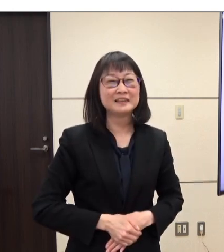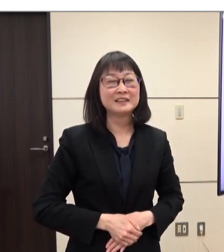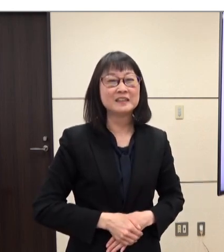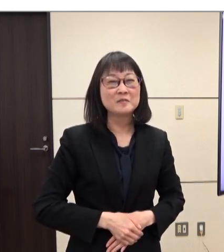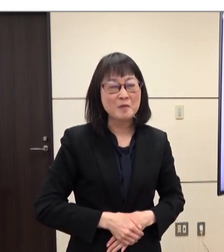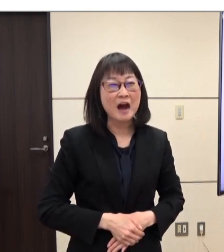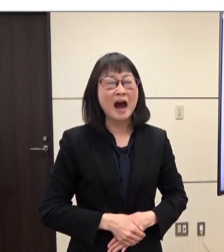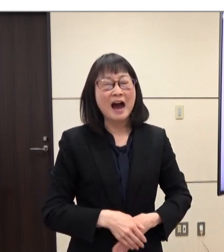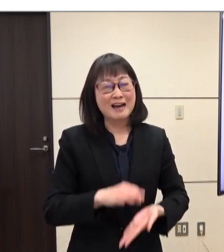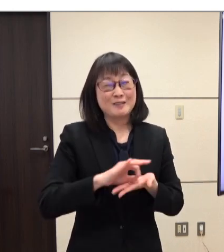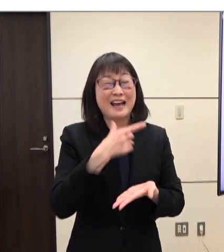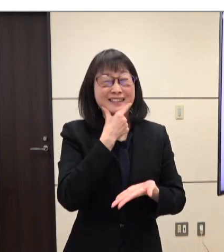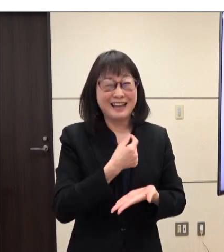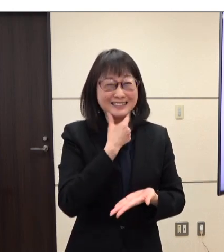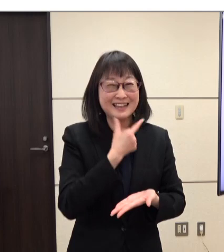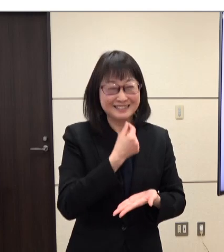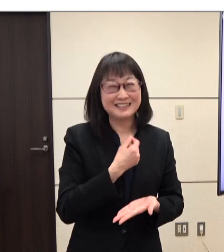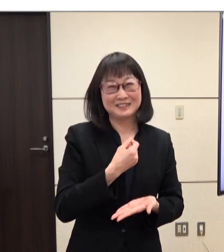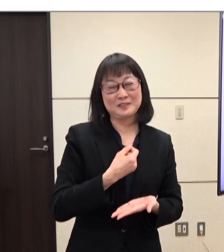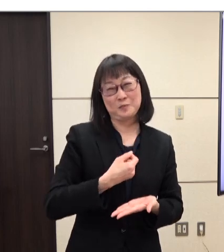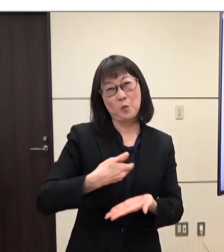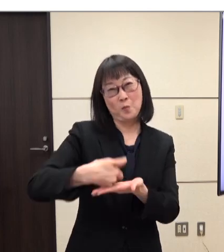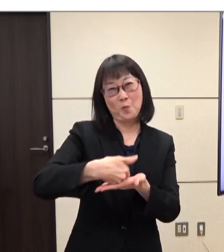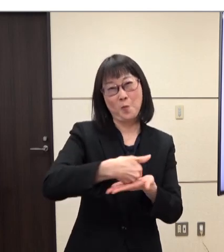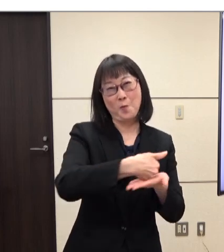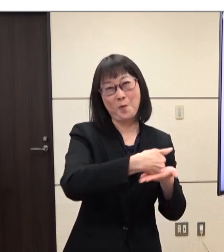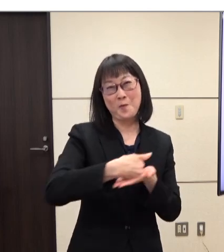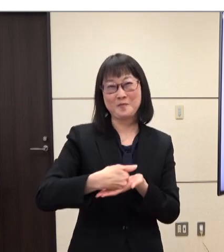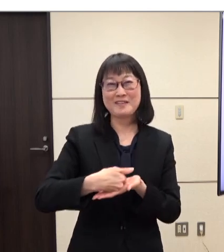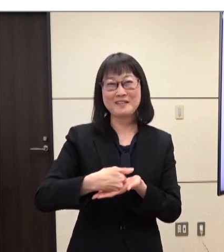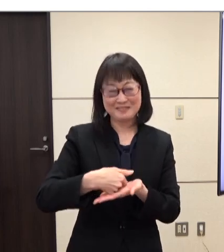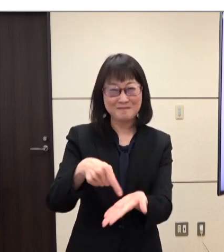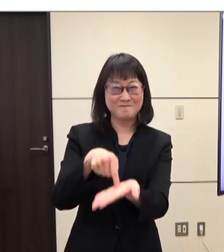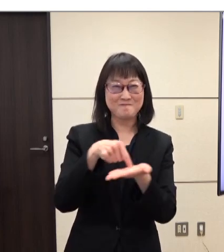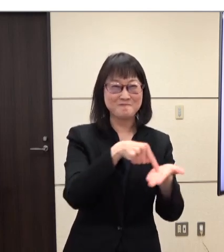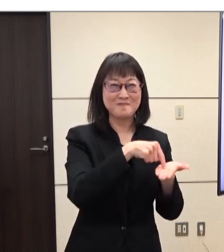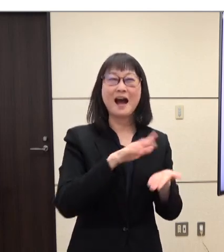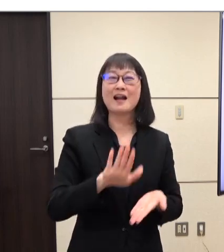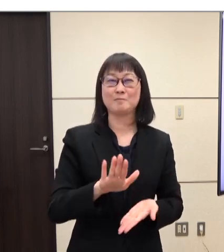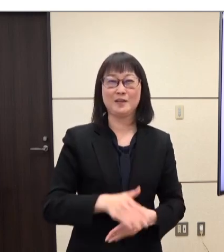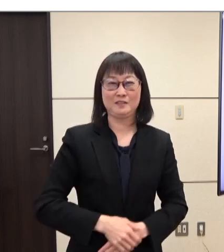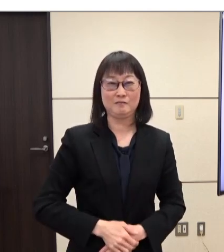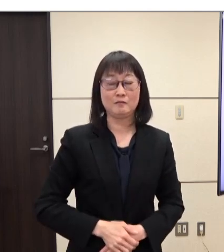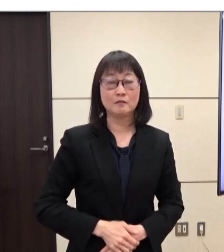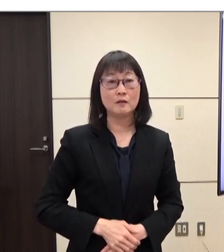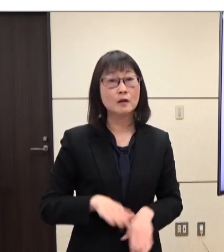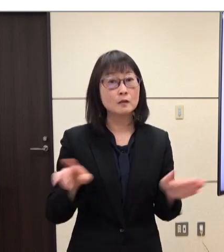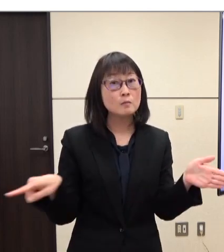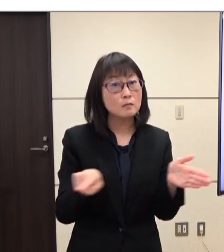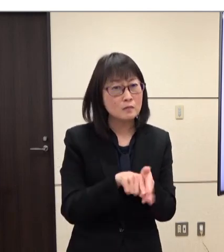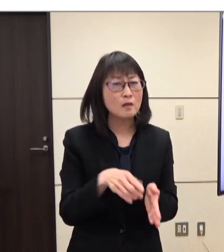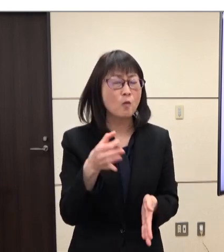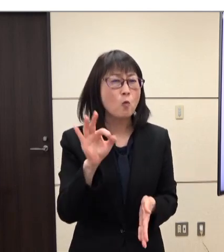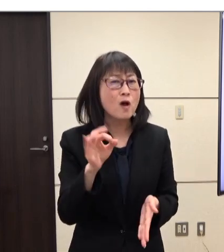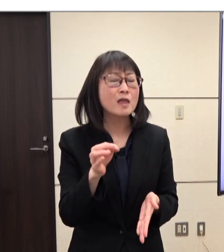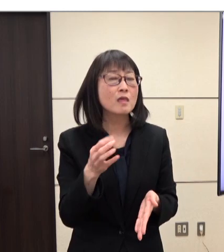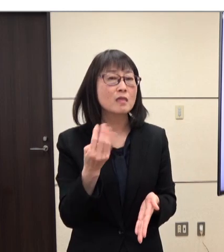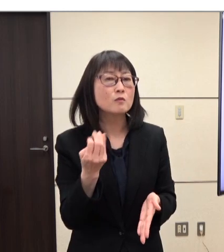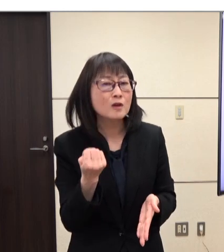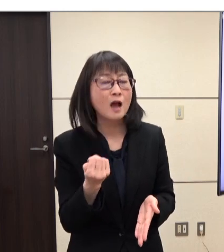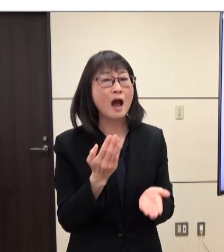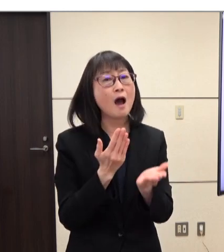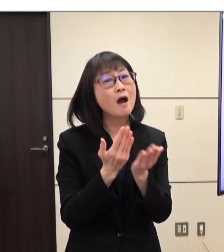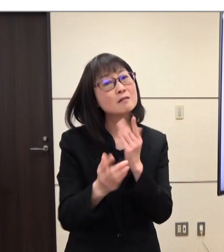ただいているところも、まあ、あるわけでありますが、まあ、これまでは値段的なものを明示できませんでしたので、まあ、その点